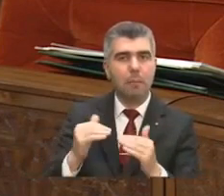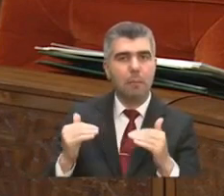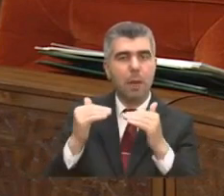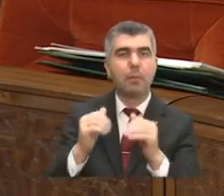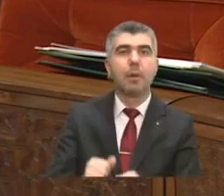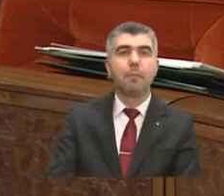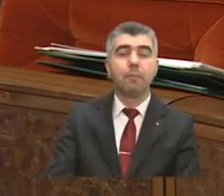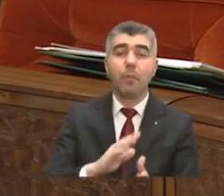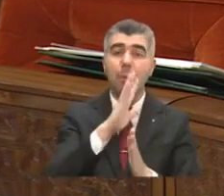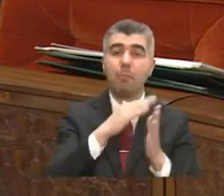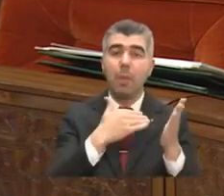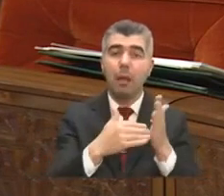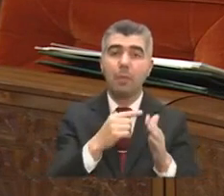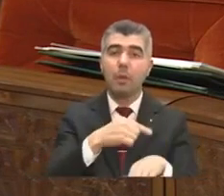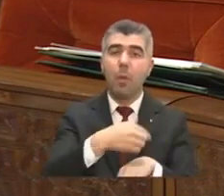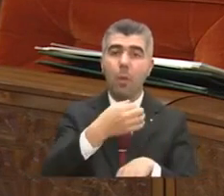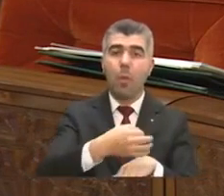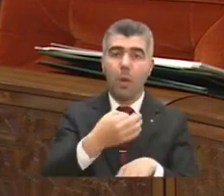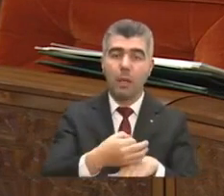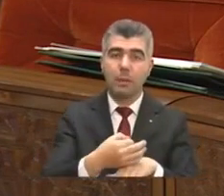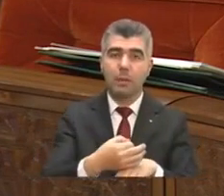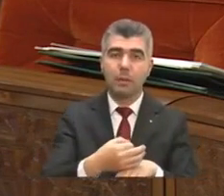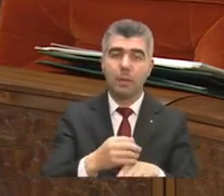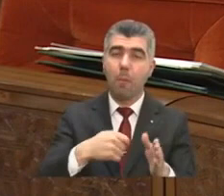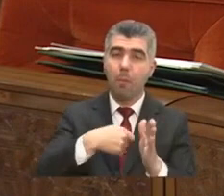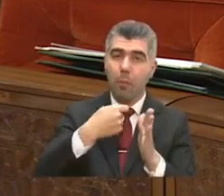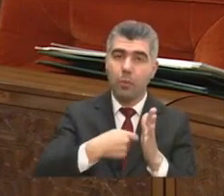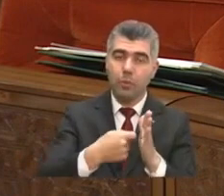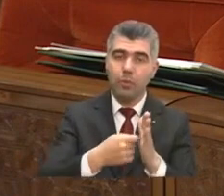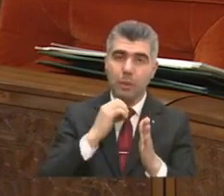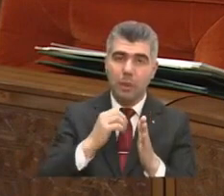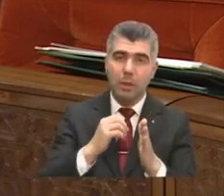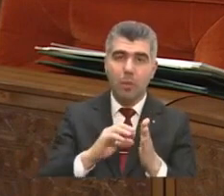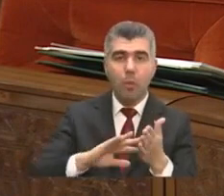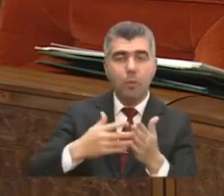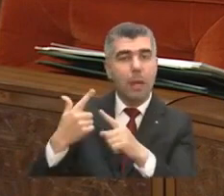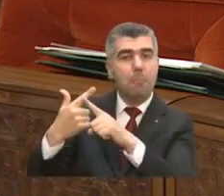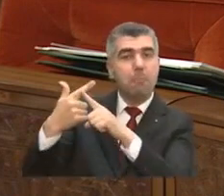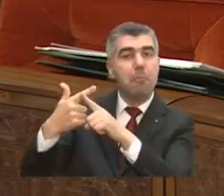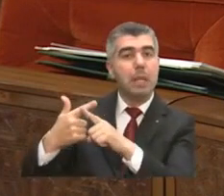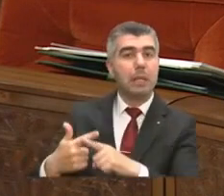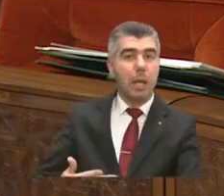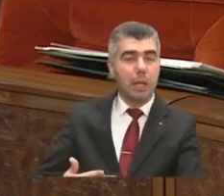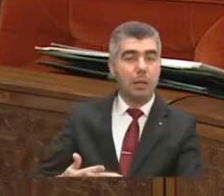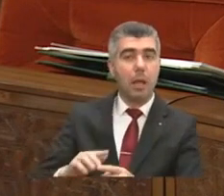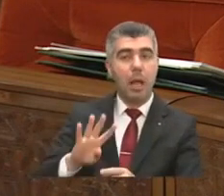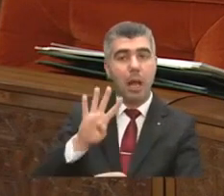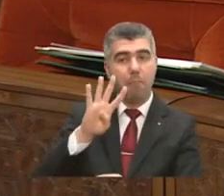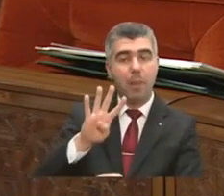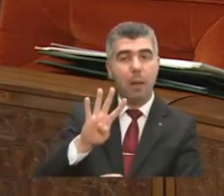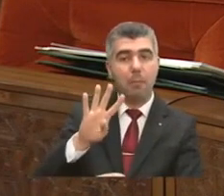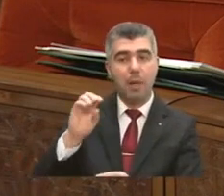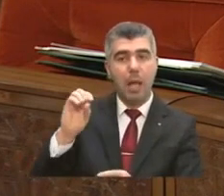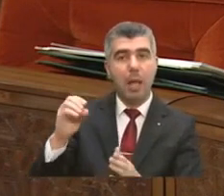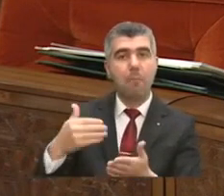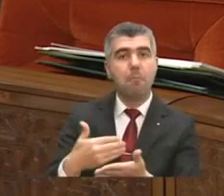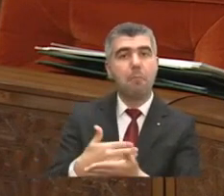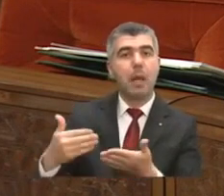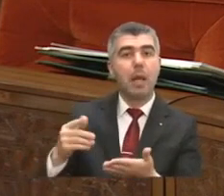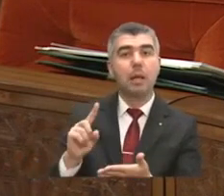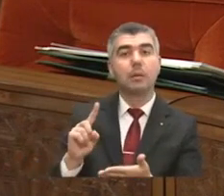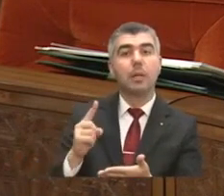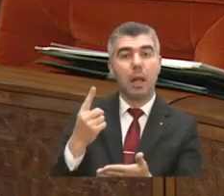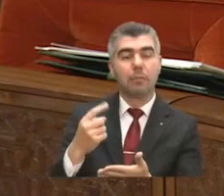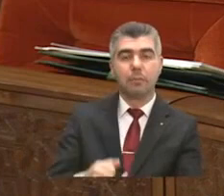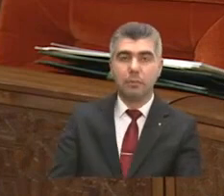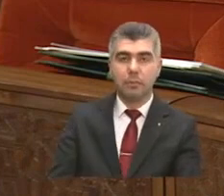البرمجه الزمنيه ديال هذا المخطط مرتبط بتوفير التمويلات الضروريه لتتقدر ب 400 مليار درهم وهذا